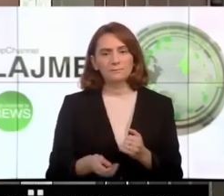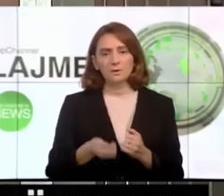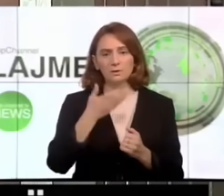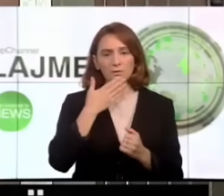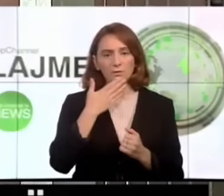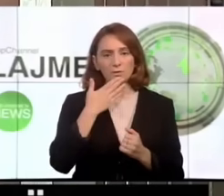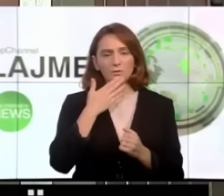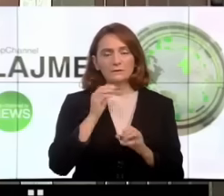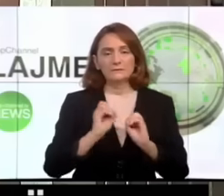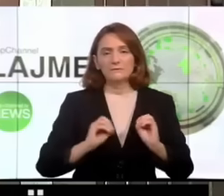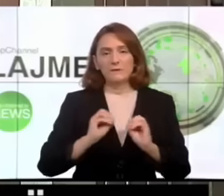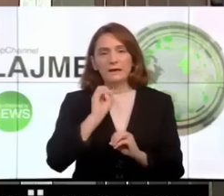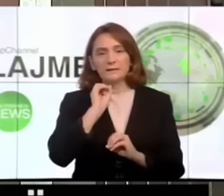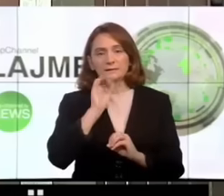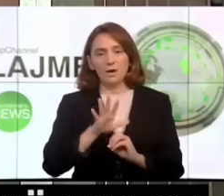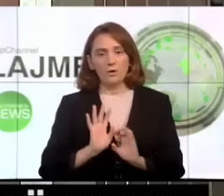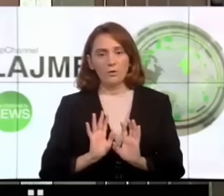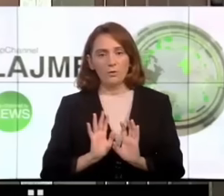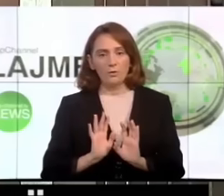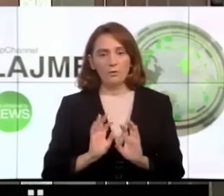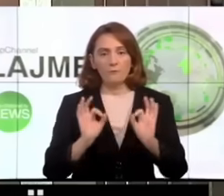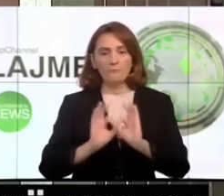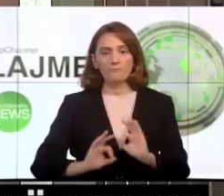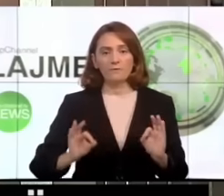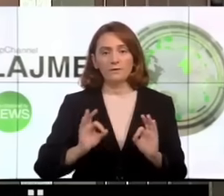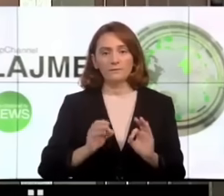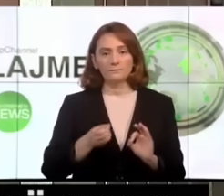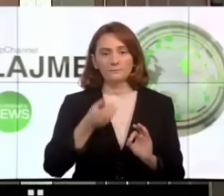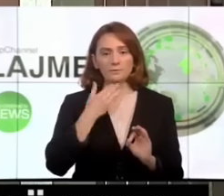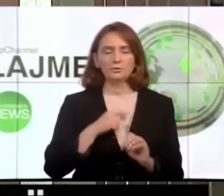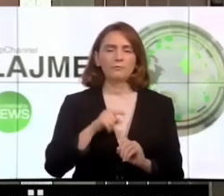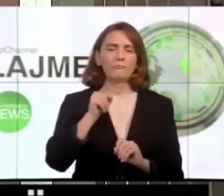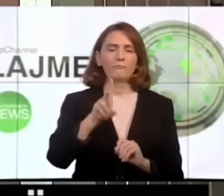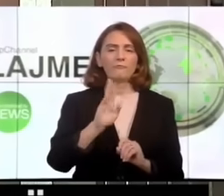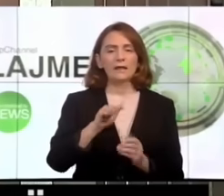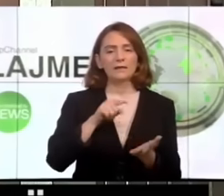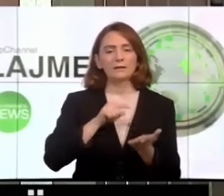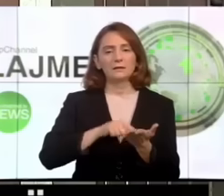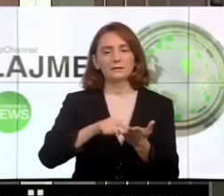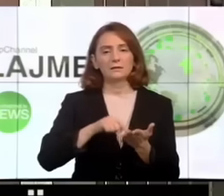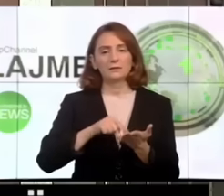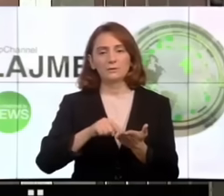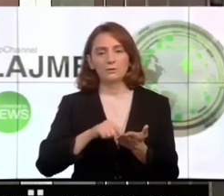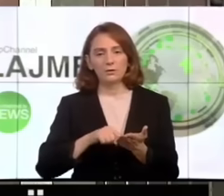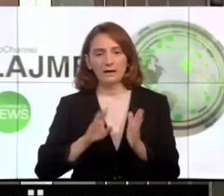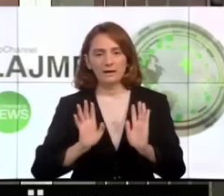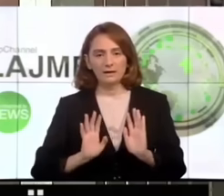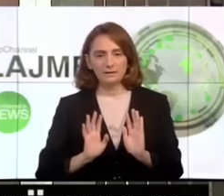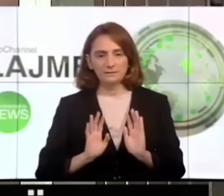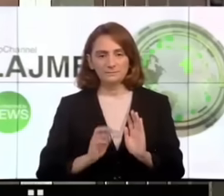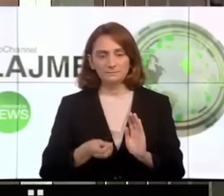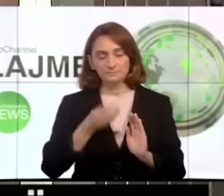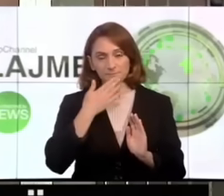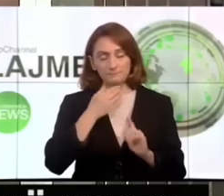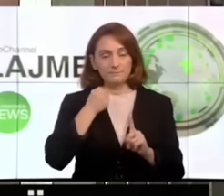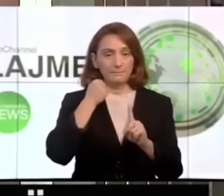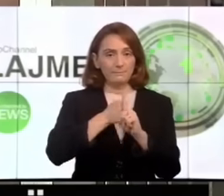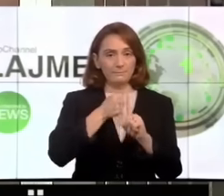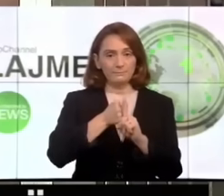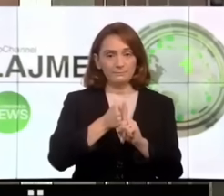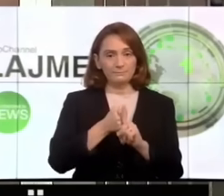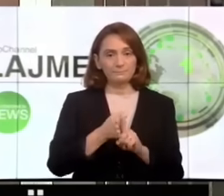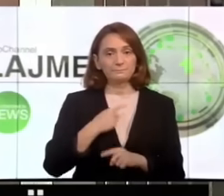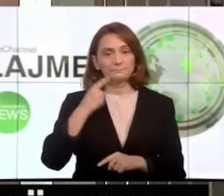treguaj rezervuar, duke ftuar që këto kalkulime ne t'i bënim vetë. Ajo që parashikojnë juristët është fakti se brenda muajit